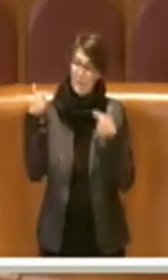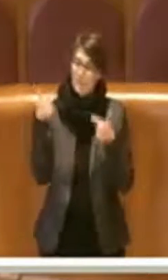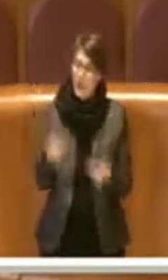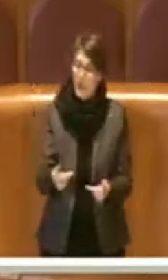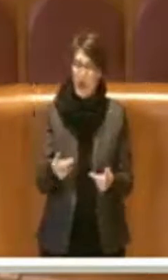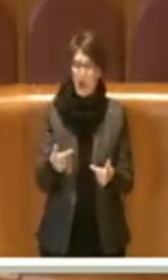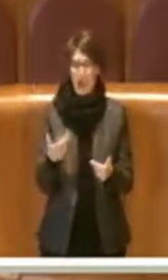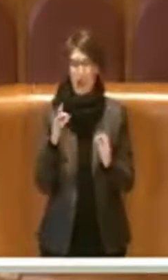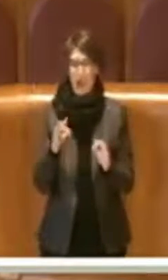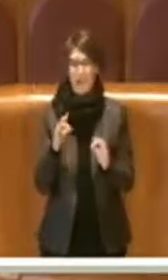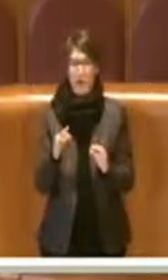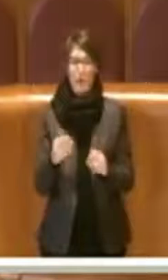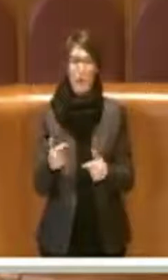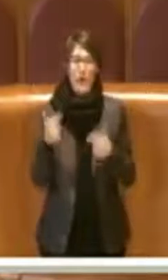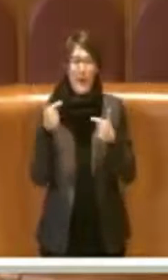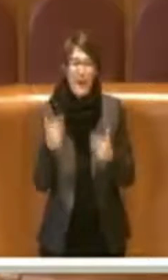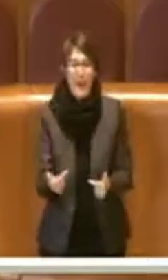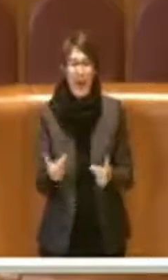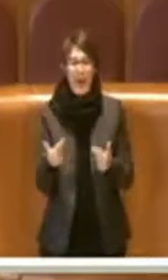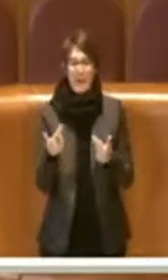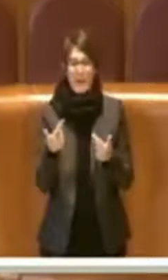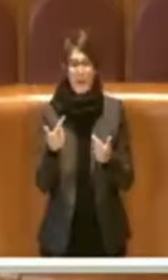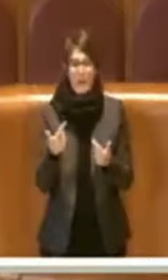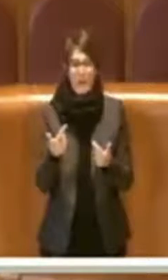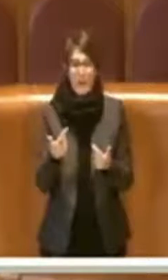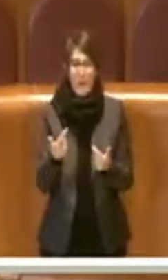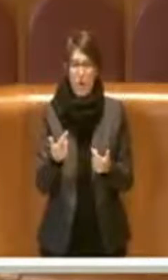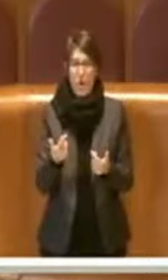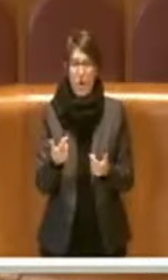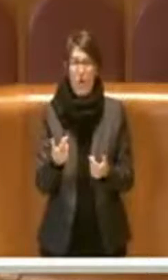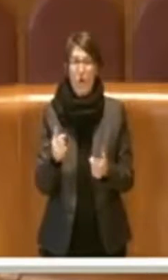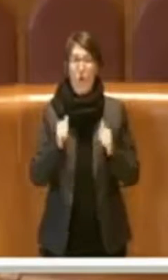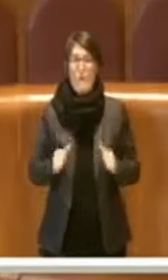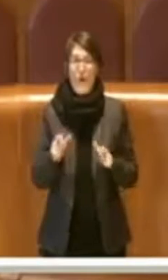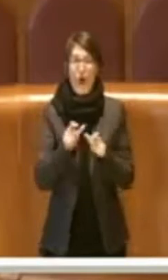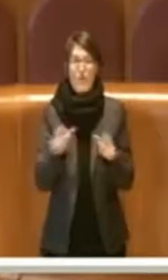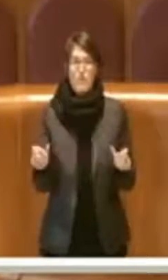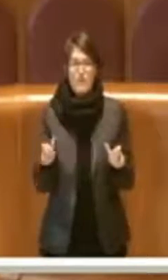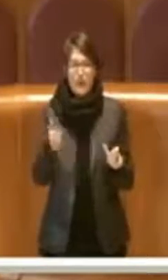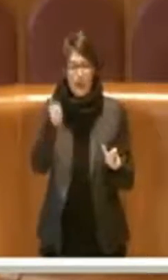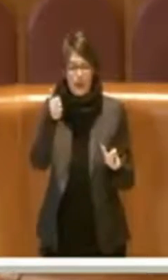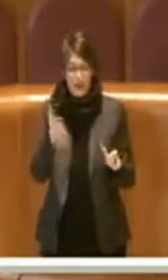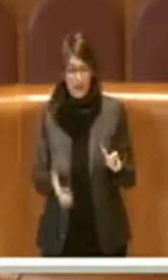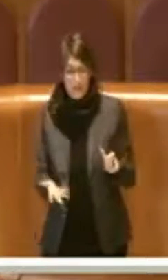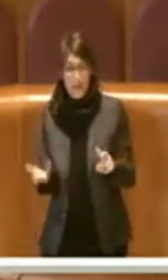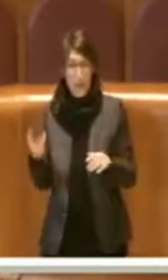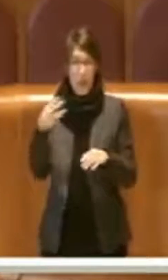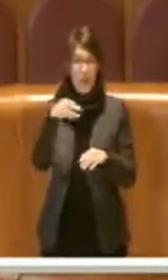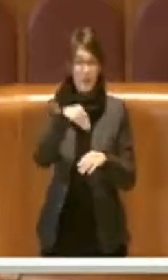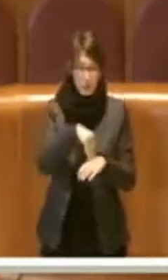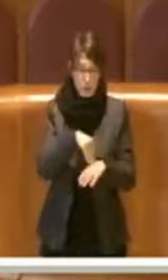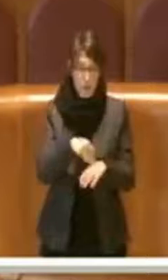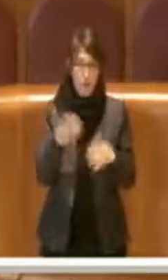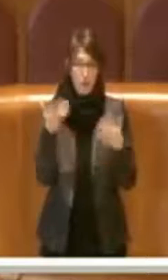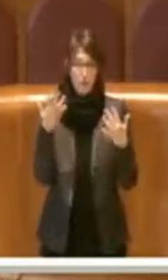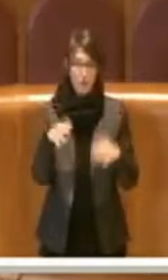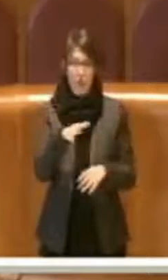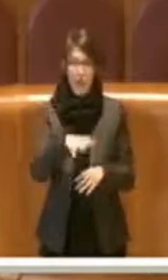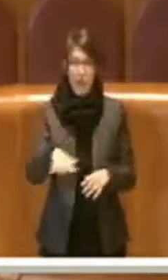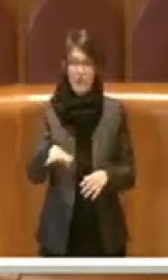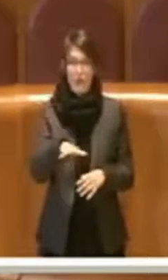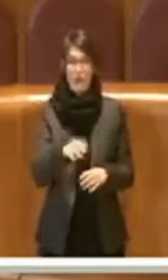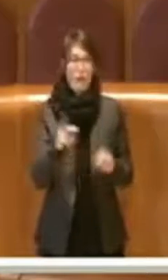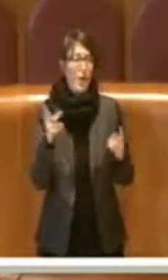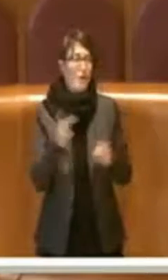urbanistico notevole. Parliamo di oltre 1000 abitanti che si andranno ad insediare su un territorio